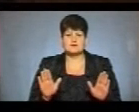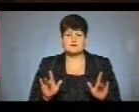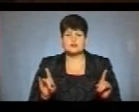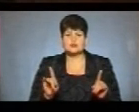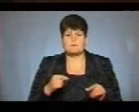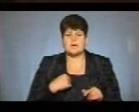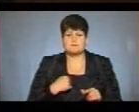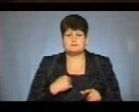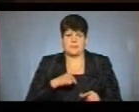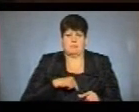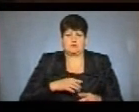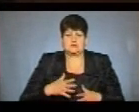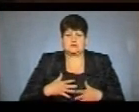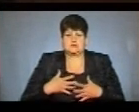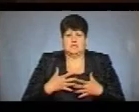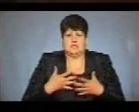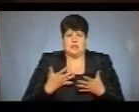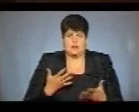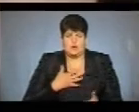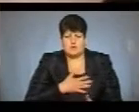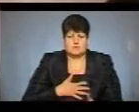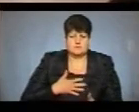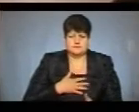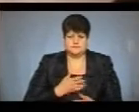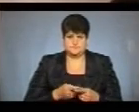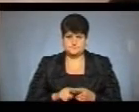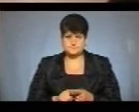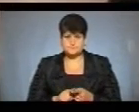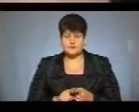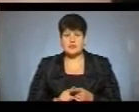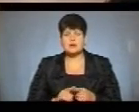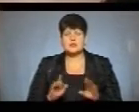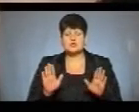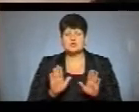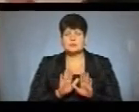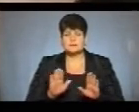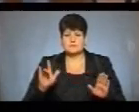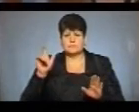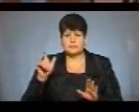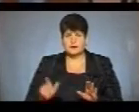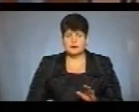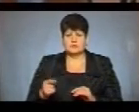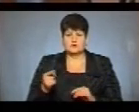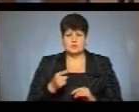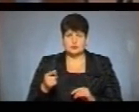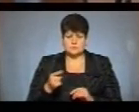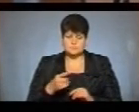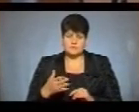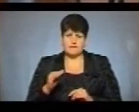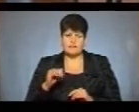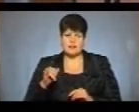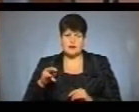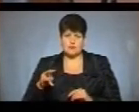ми емоційно переживали ті миті. Соліст Тернопільської філармонії Вадим Дарчук – один з ініціаторів